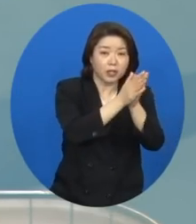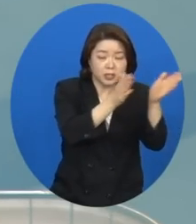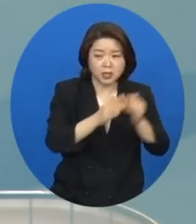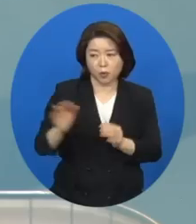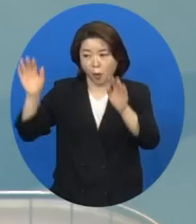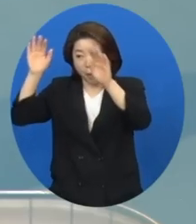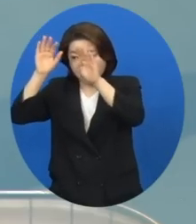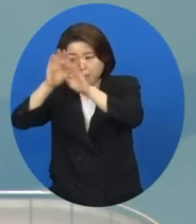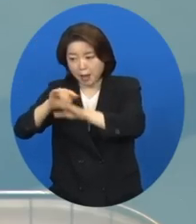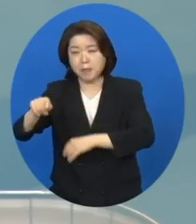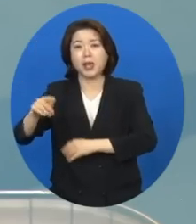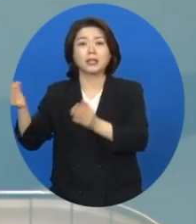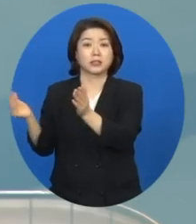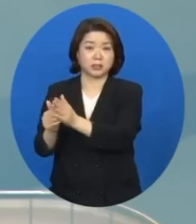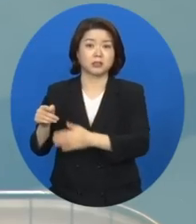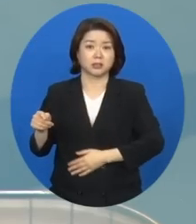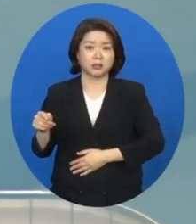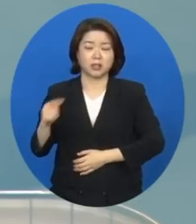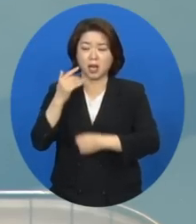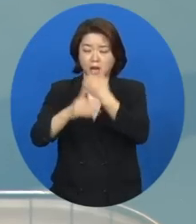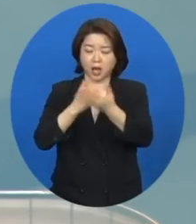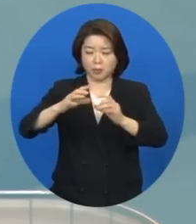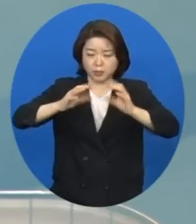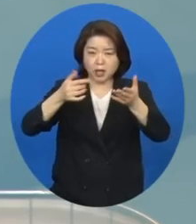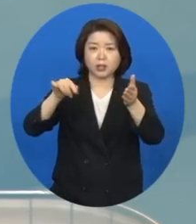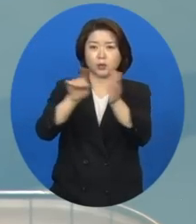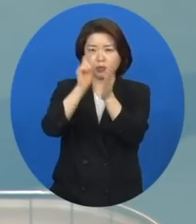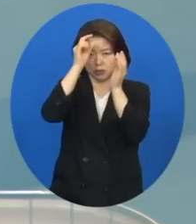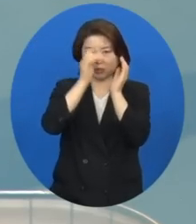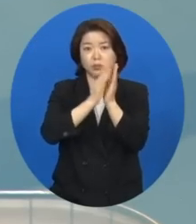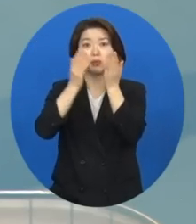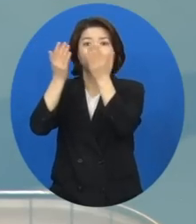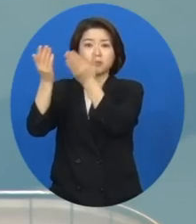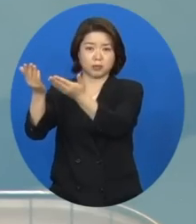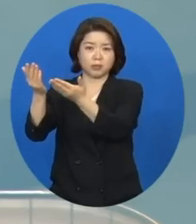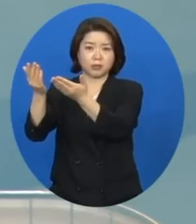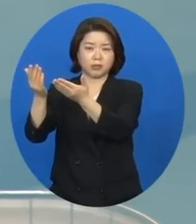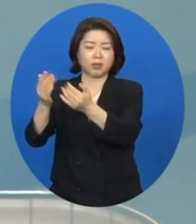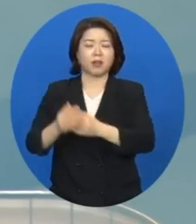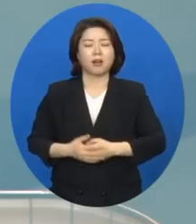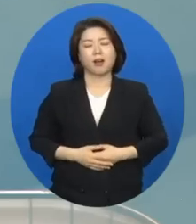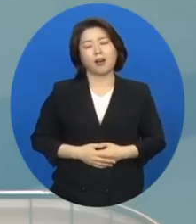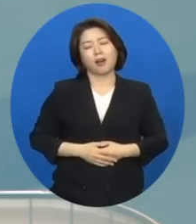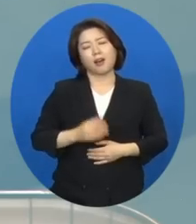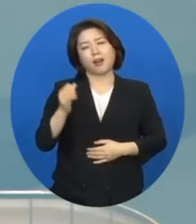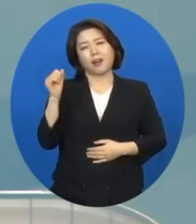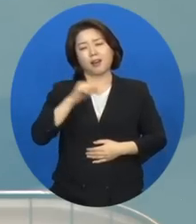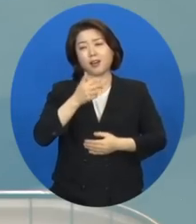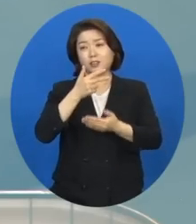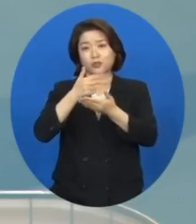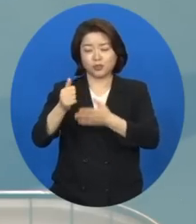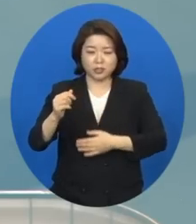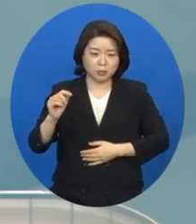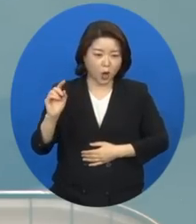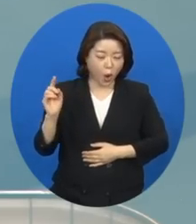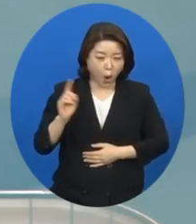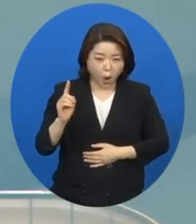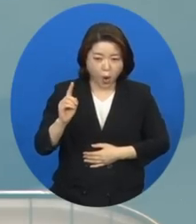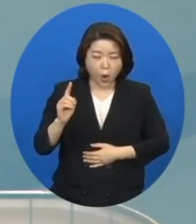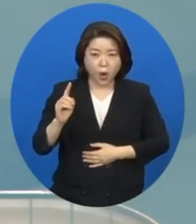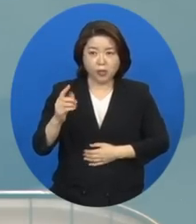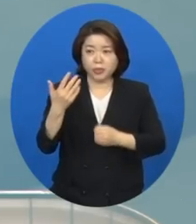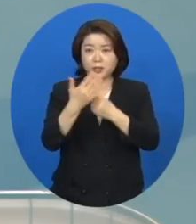밤에도 하나님 나라를 위해서 기도하면서 주님께서 저에게 어떤